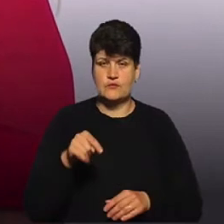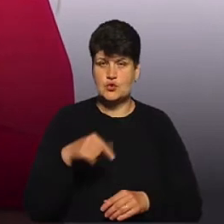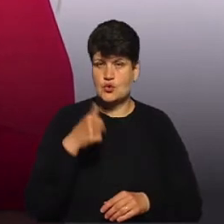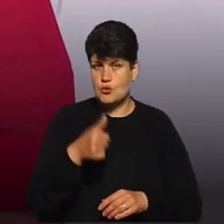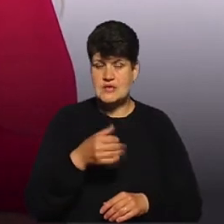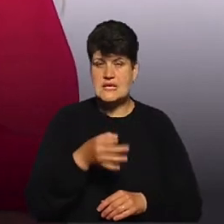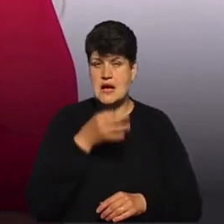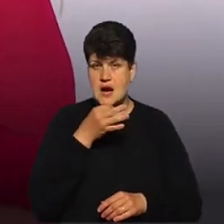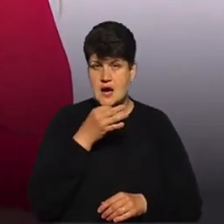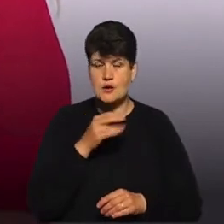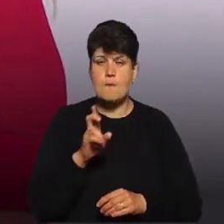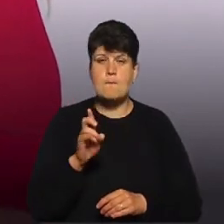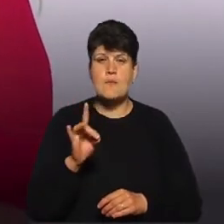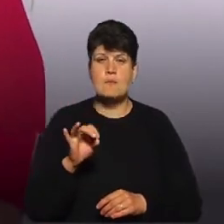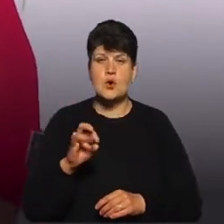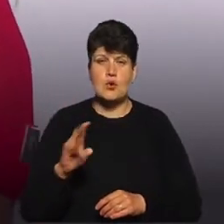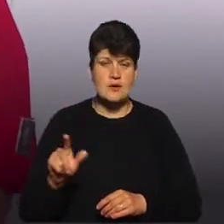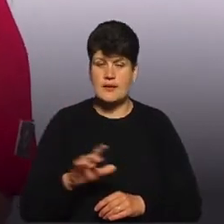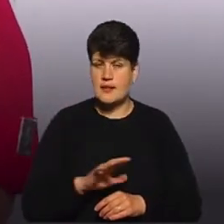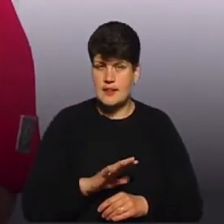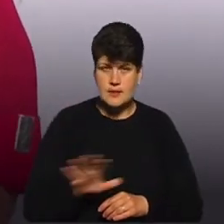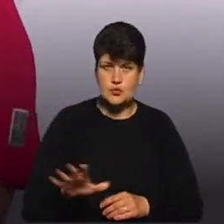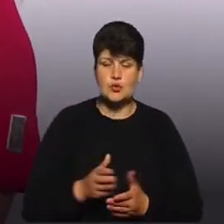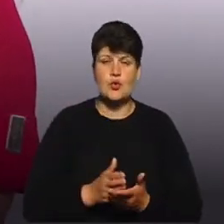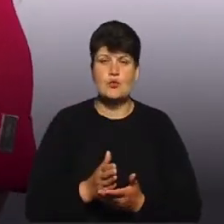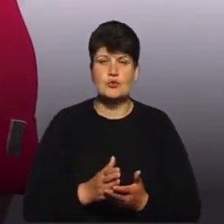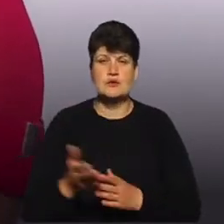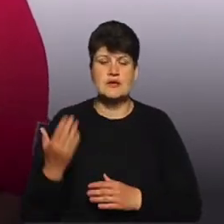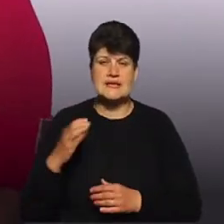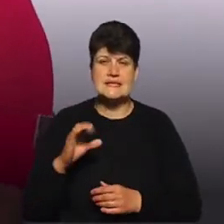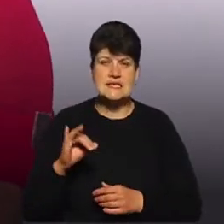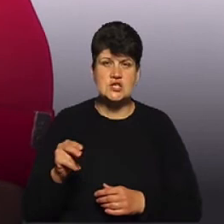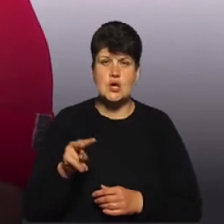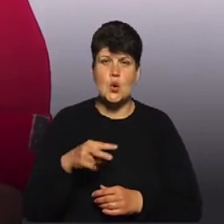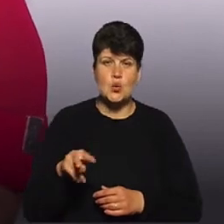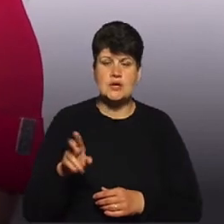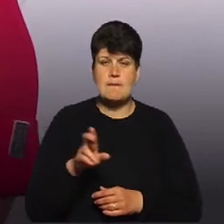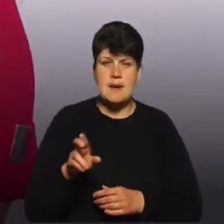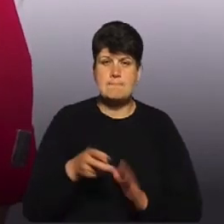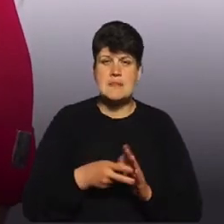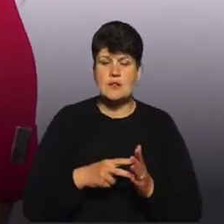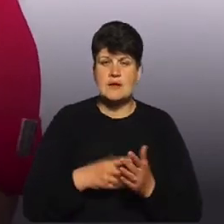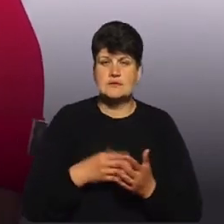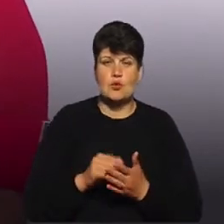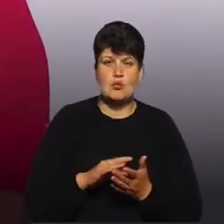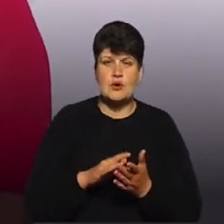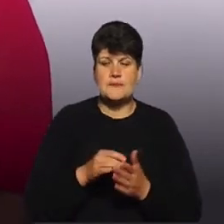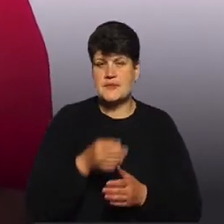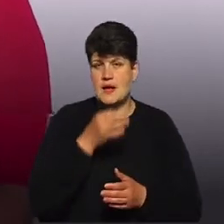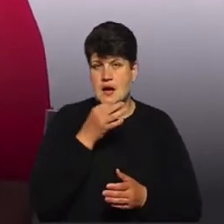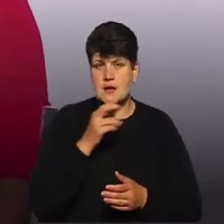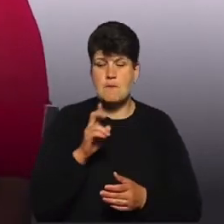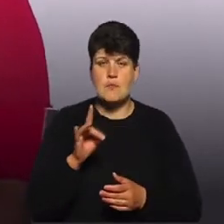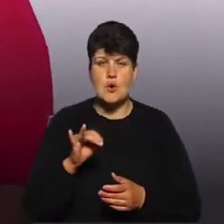було. Ті туристи, яких ми обслуговували, там, січень, лютий, березень, планували свою подорож по ранньому бронюванню, в цьому році і ми